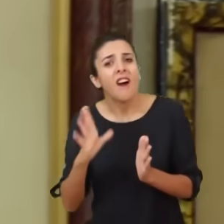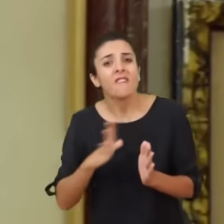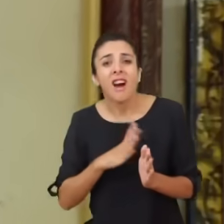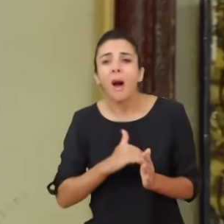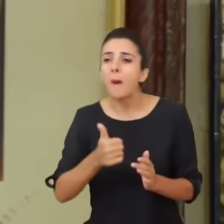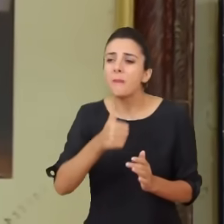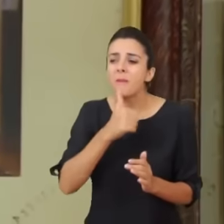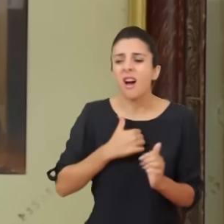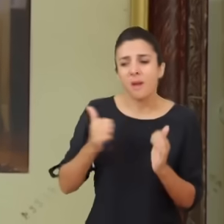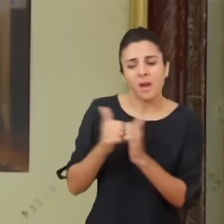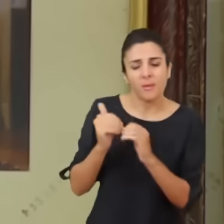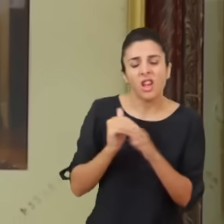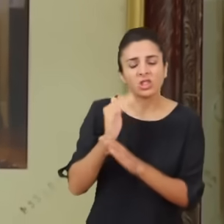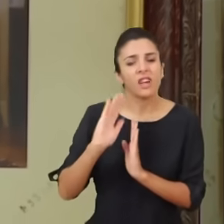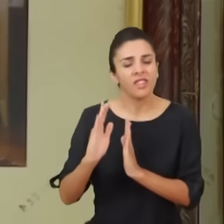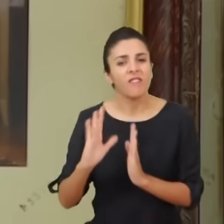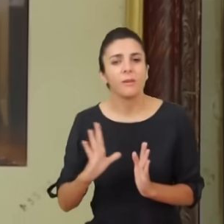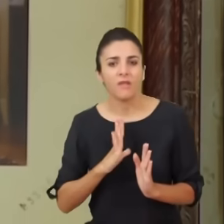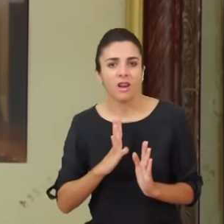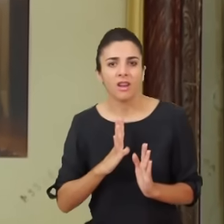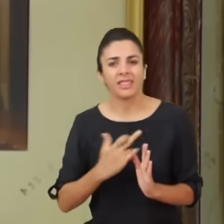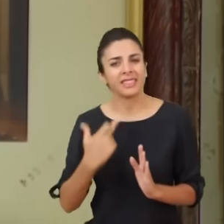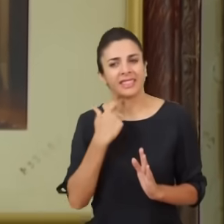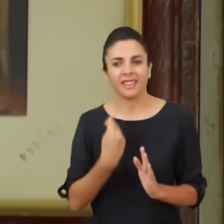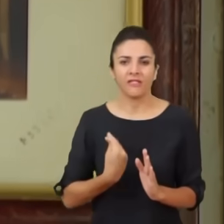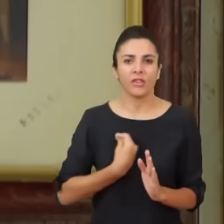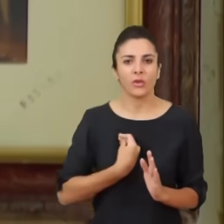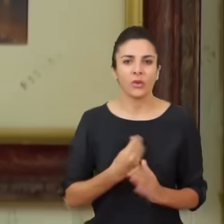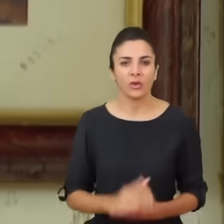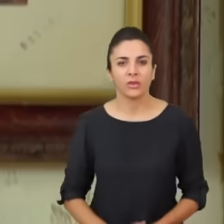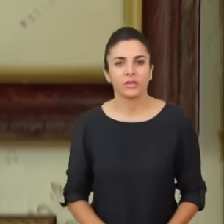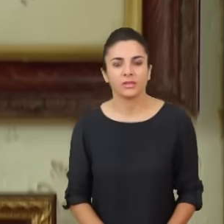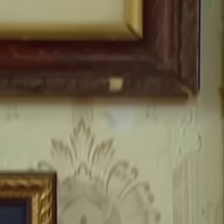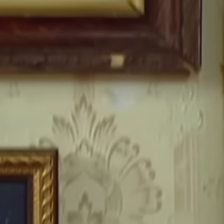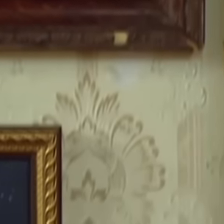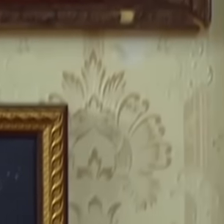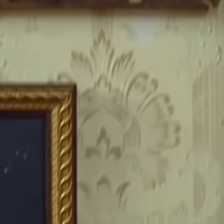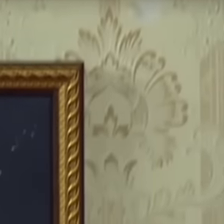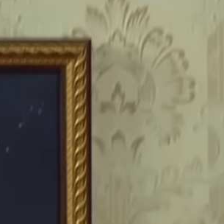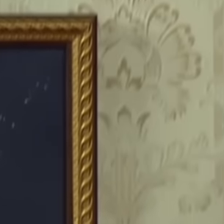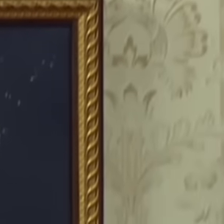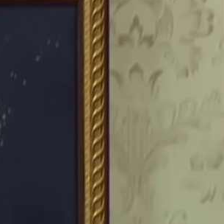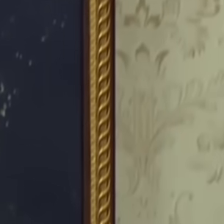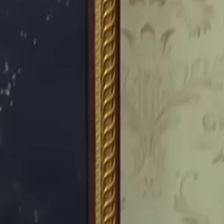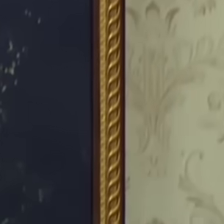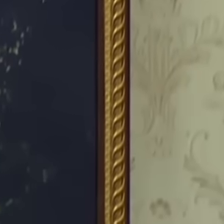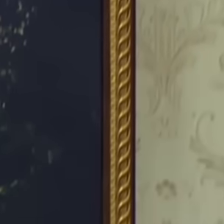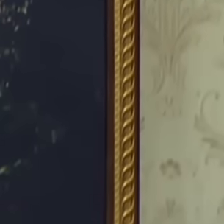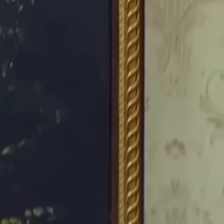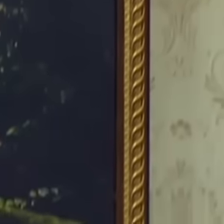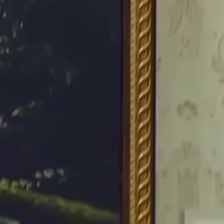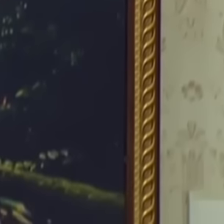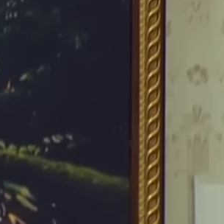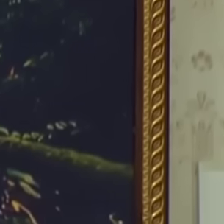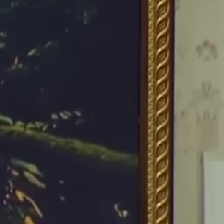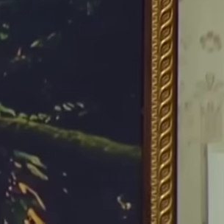gölgesinde yaşayacaktık. Duvarda asılı takvim, aile fotoğrafları ve son olarak orman fonu önünde Gülden'le Ahmet'in düğün